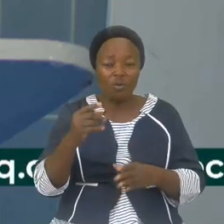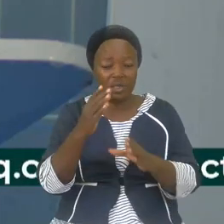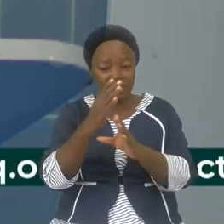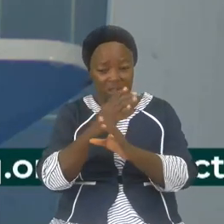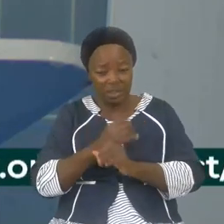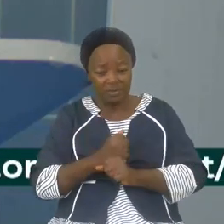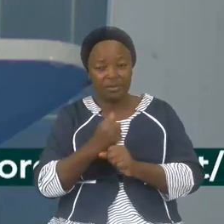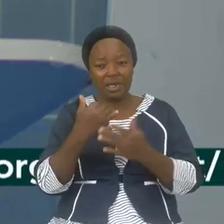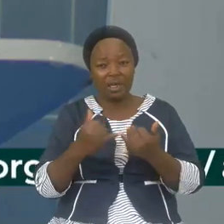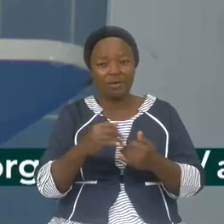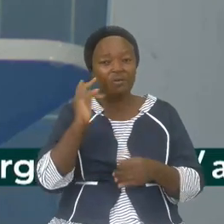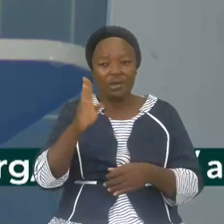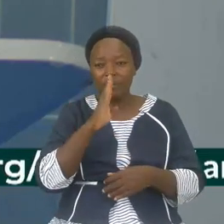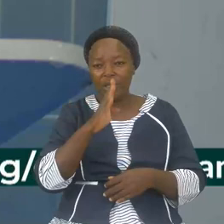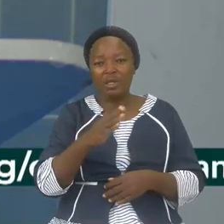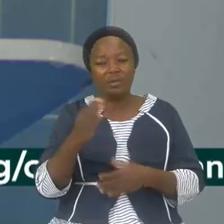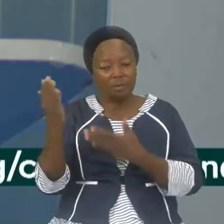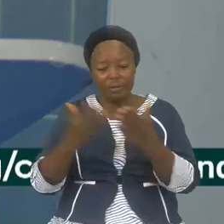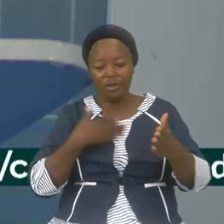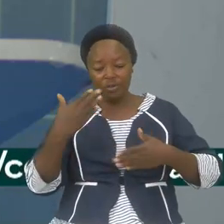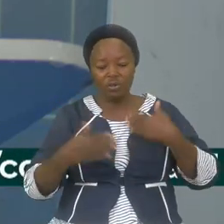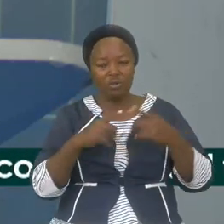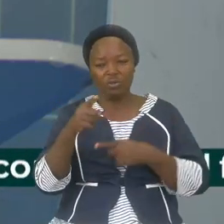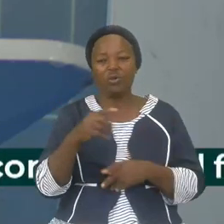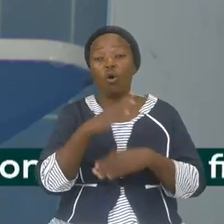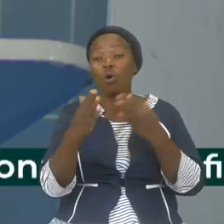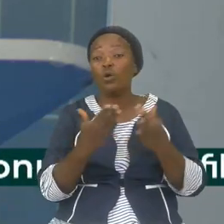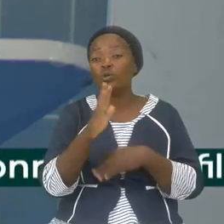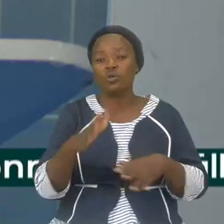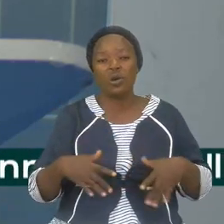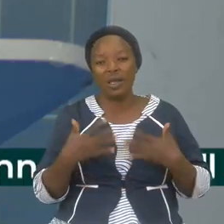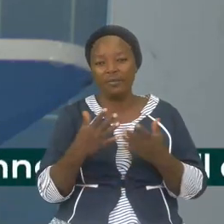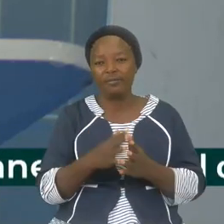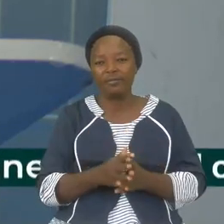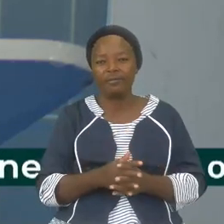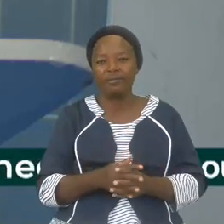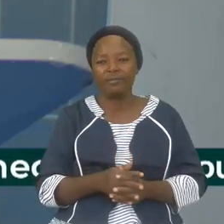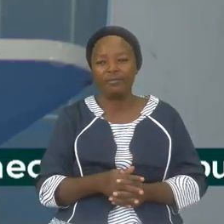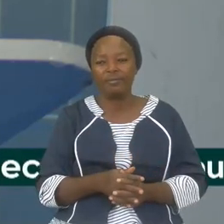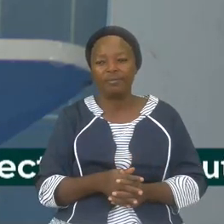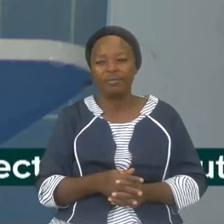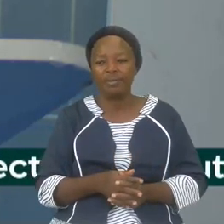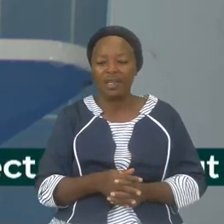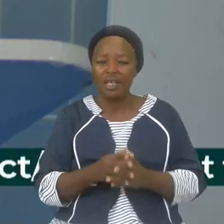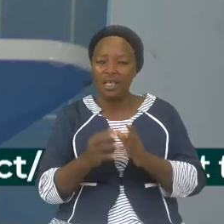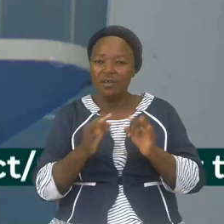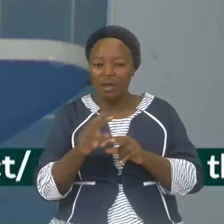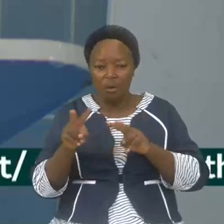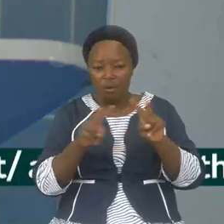Vous aurez de bonnes nouvelles, qu'il soit pour la joie de votre vie.